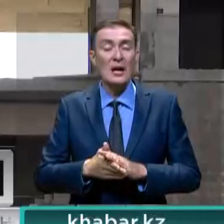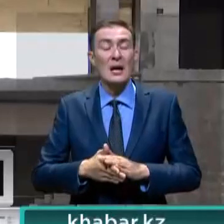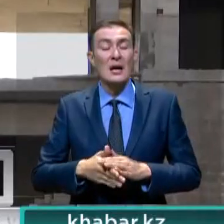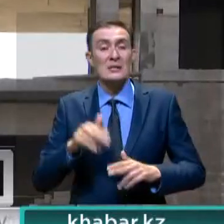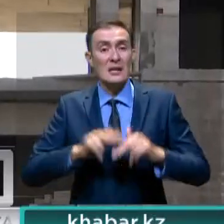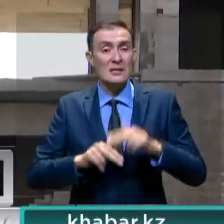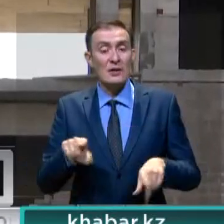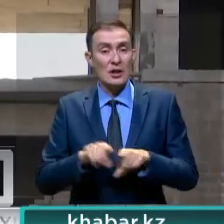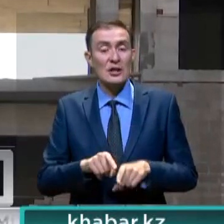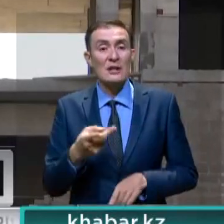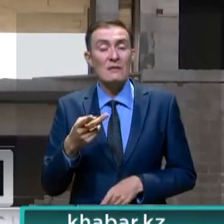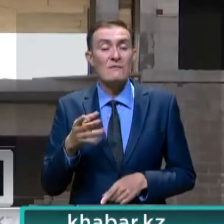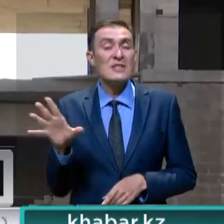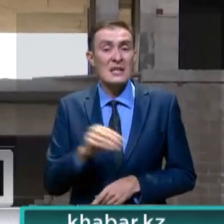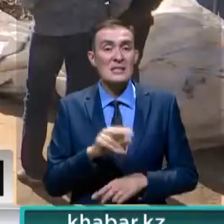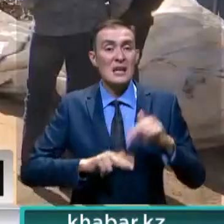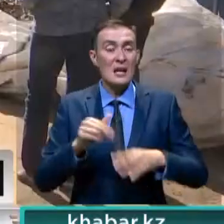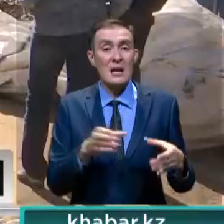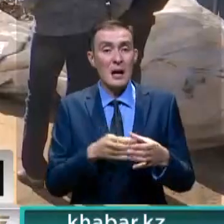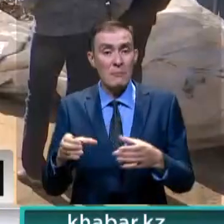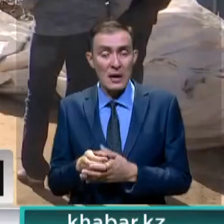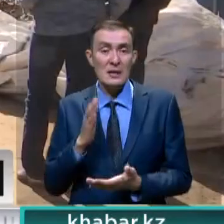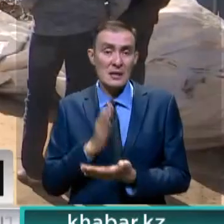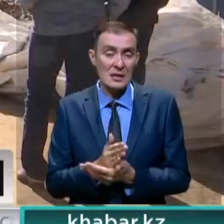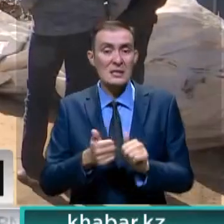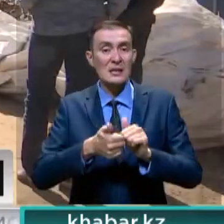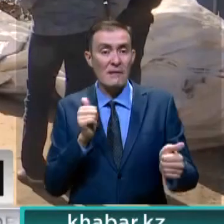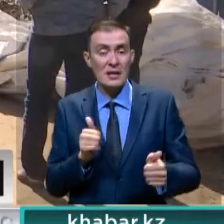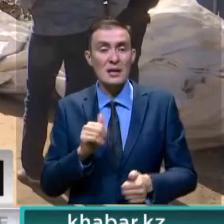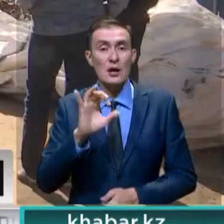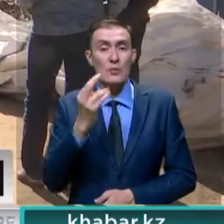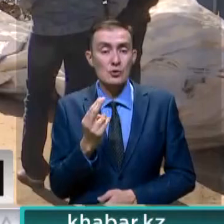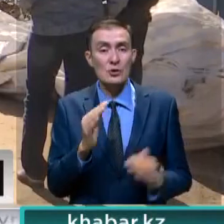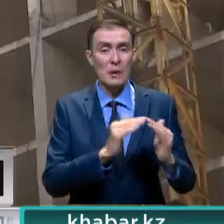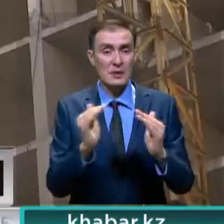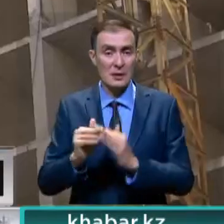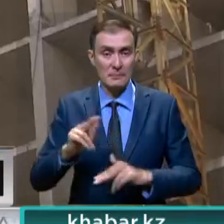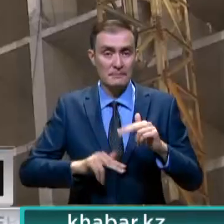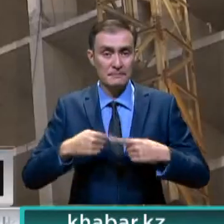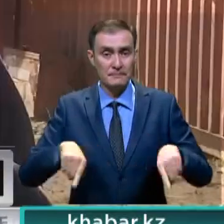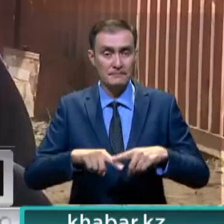стадиях строительства оказались едва ли не все застройщики. Есть отставание и по социальным объектам.